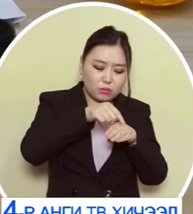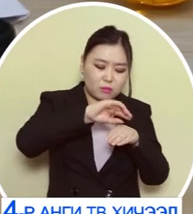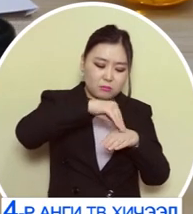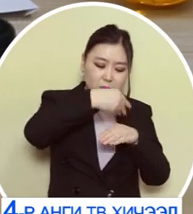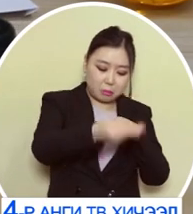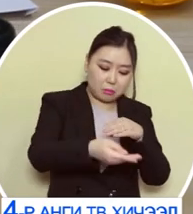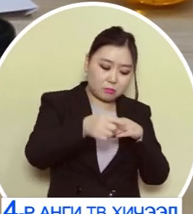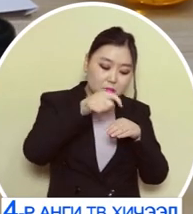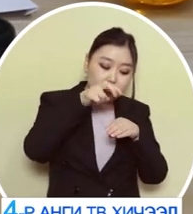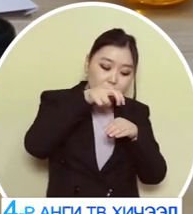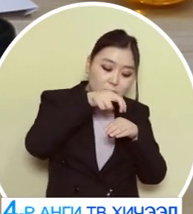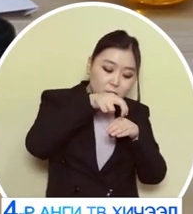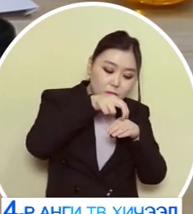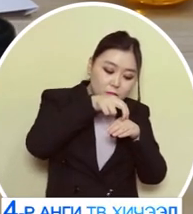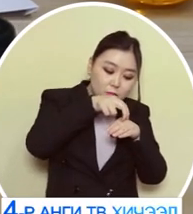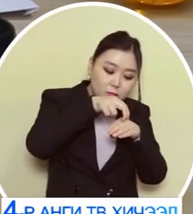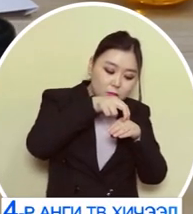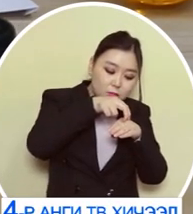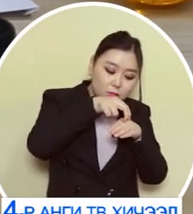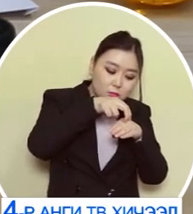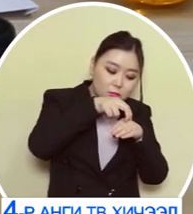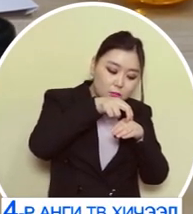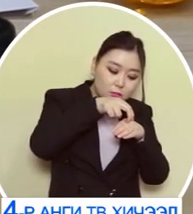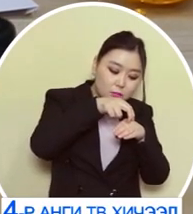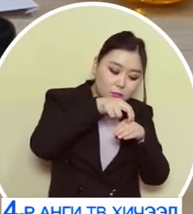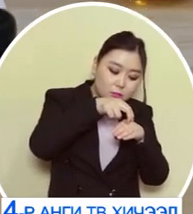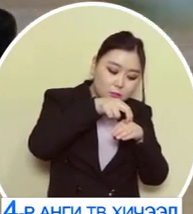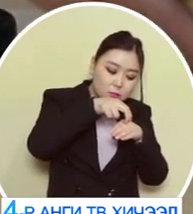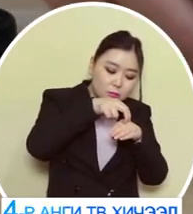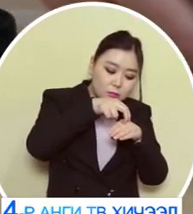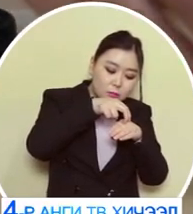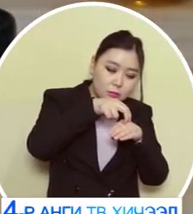Бояуы өшкен жерін тексеріп көрейік лазының.